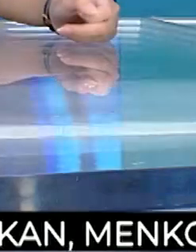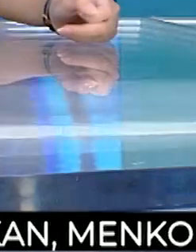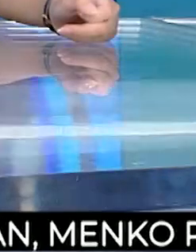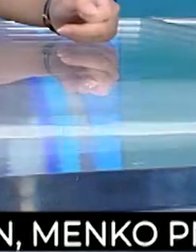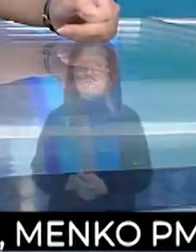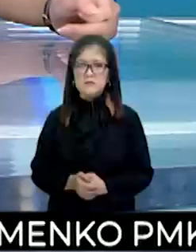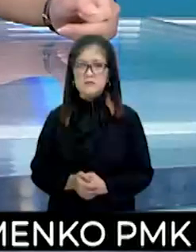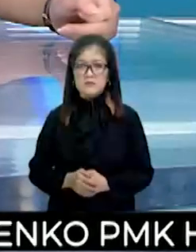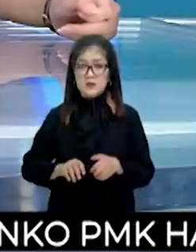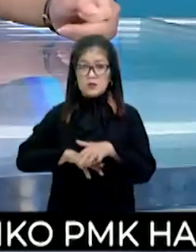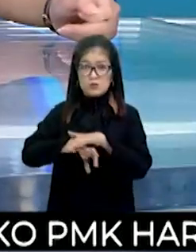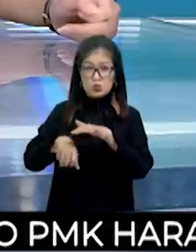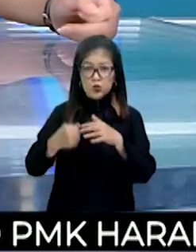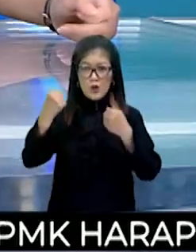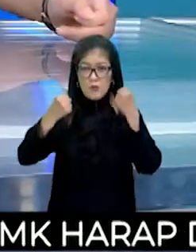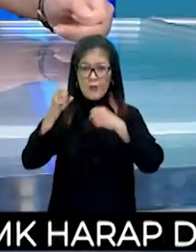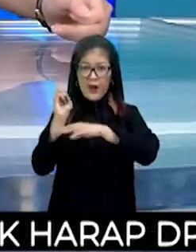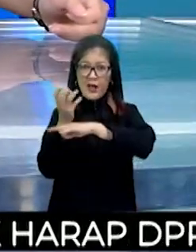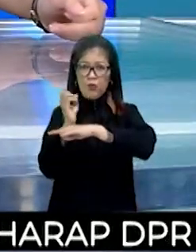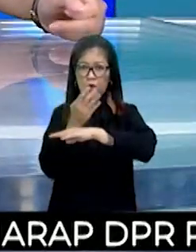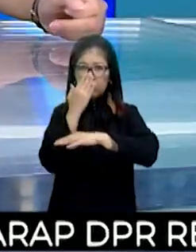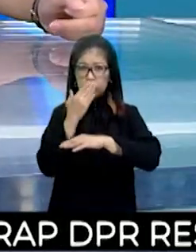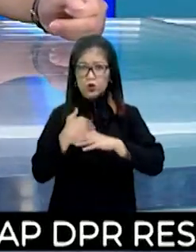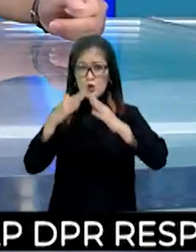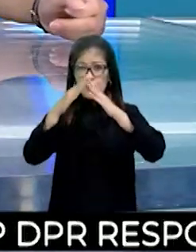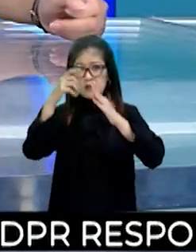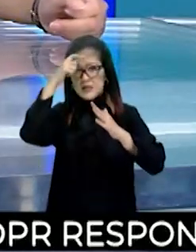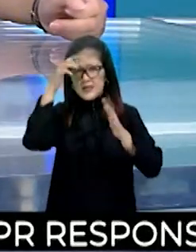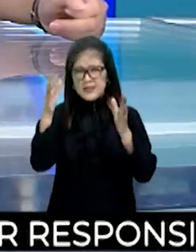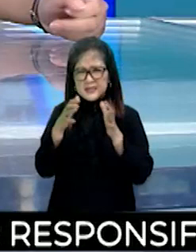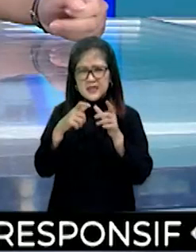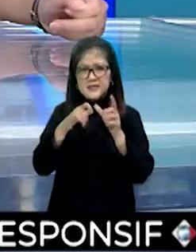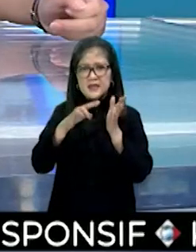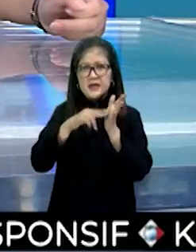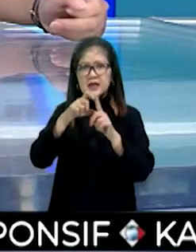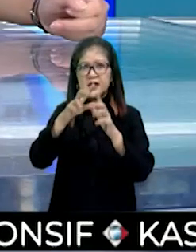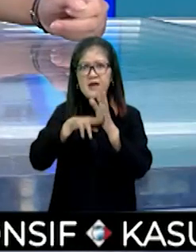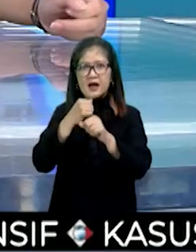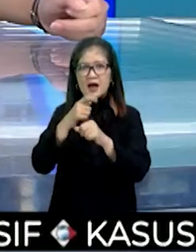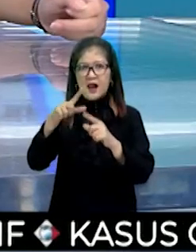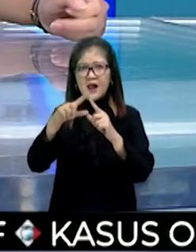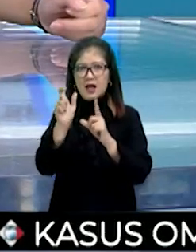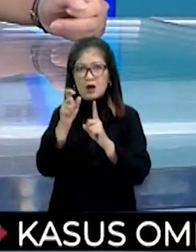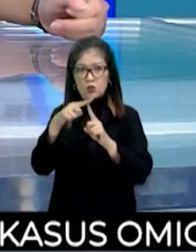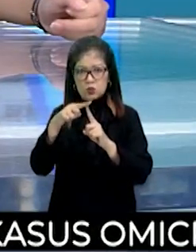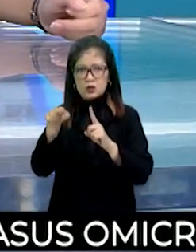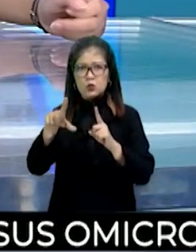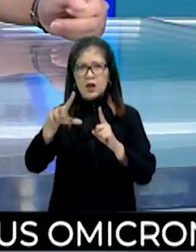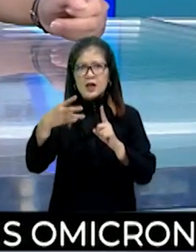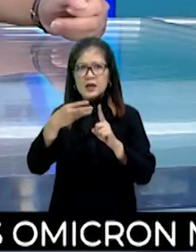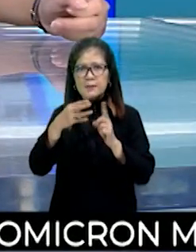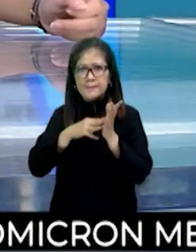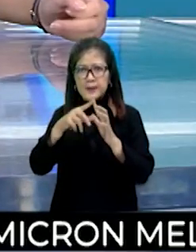Hai kembali bersama kami Mirza aksi pencurian mobil ambulance milik Puskesmas Sindang Laut Kecamatan Lemahabang di Cirebon Jawa Barat terekam